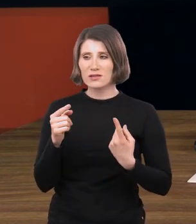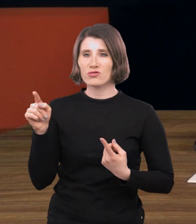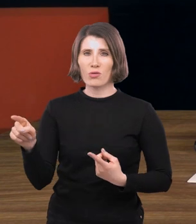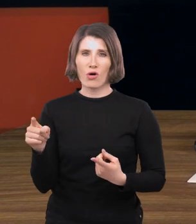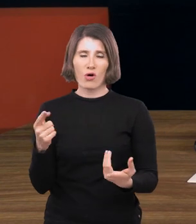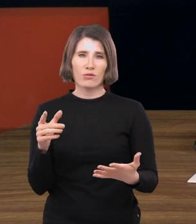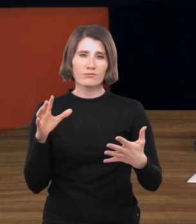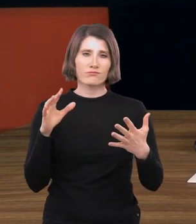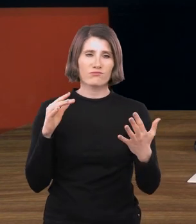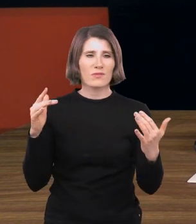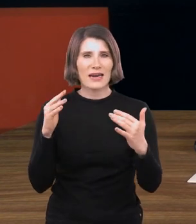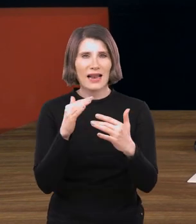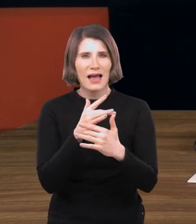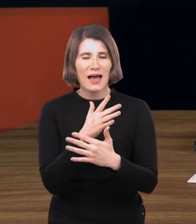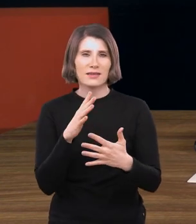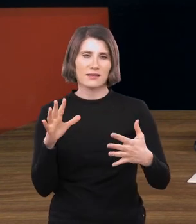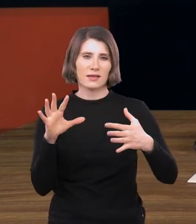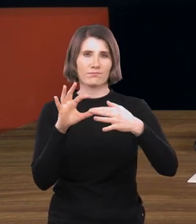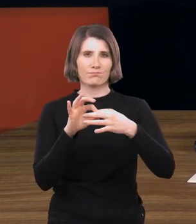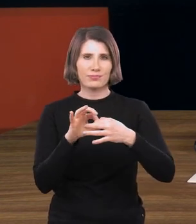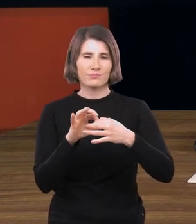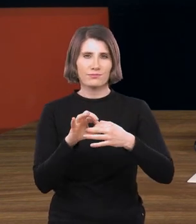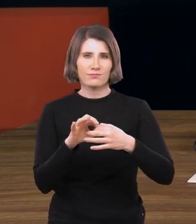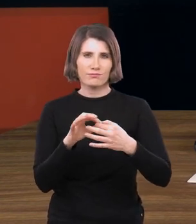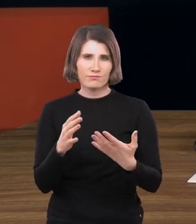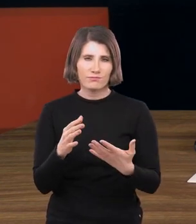do nawiązania jakichkolwiek relacji, interakcji